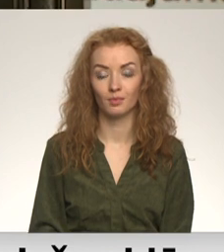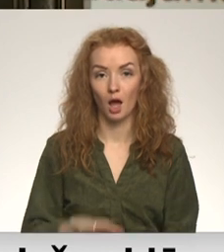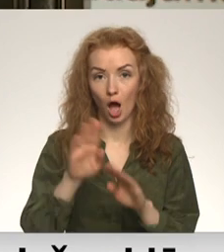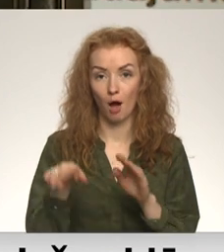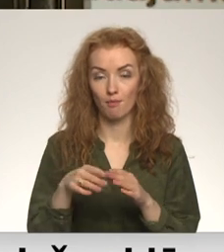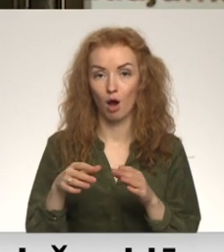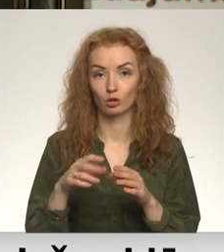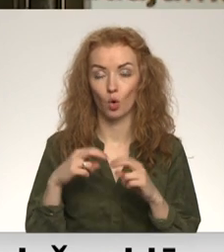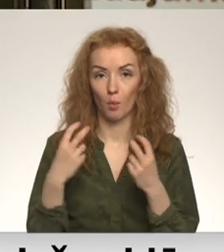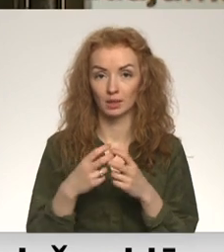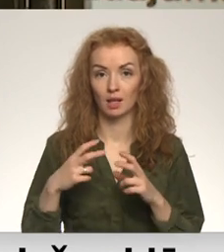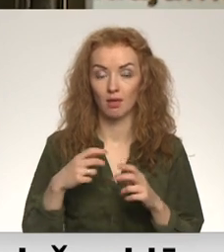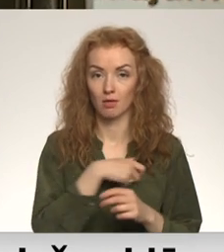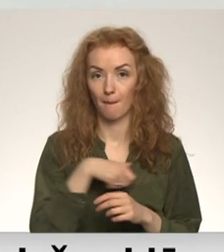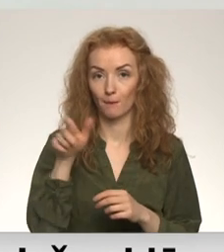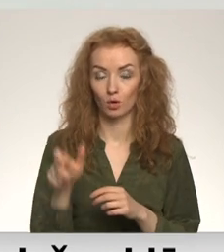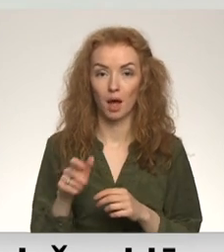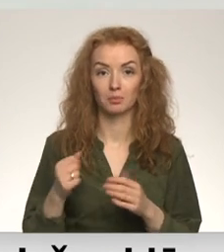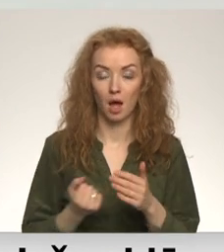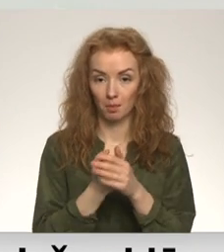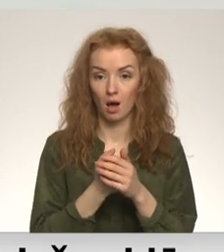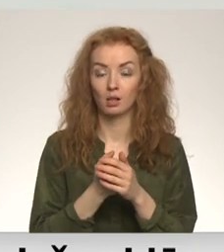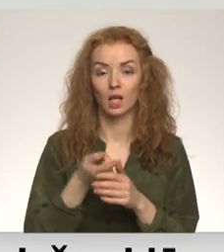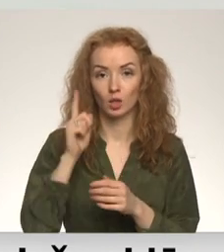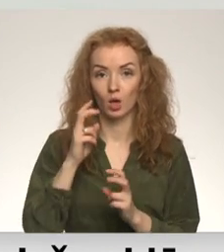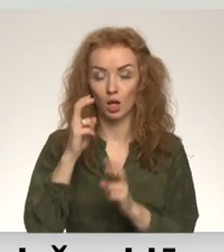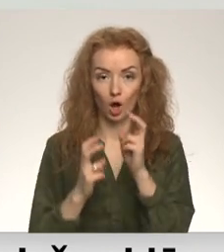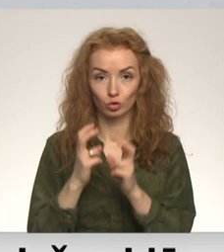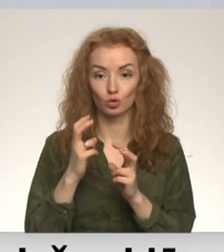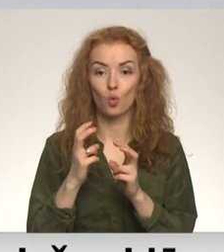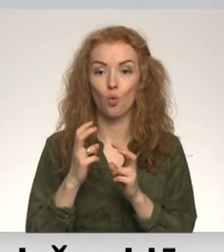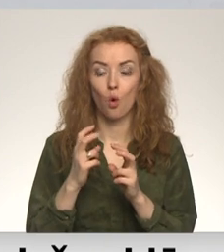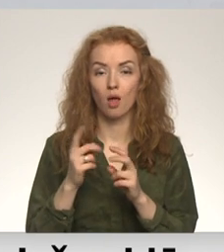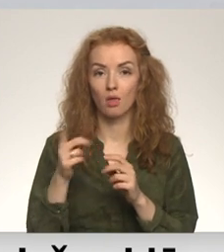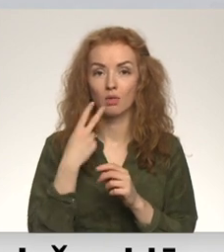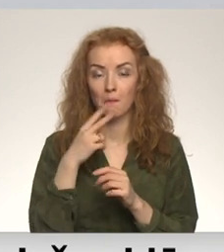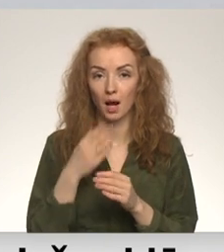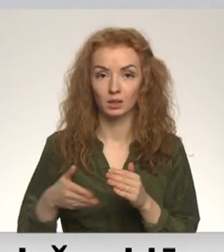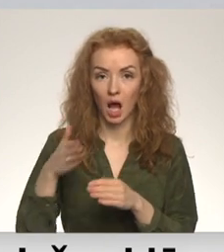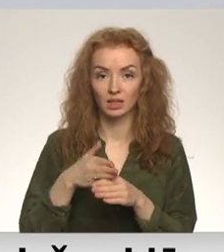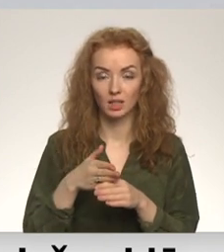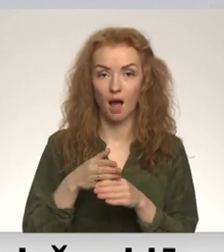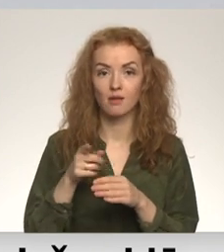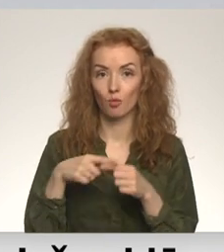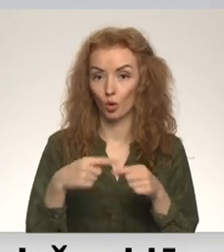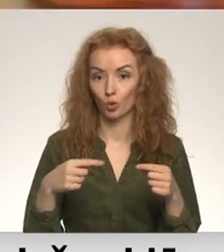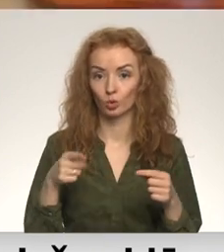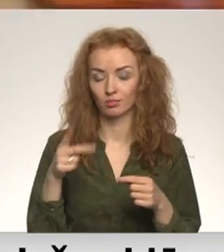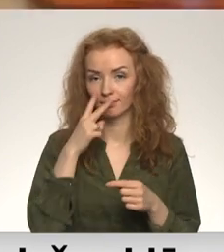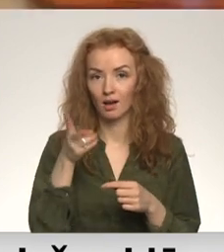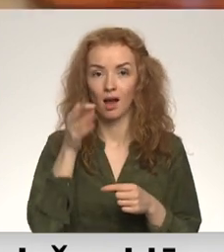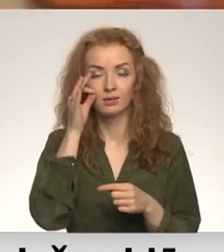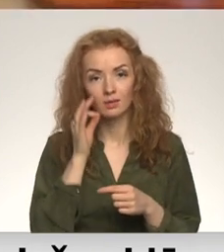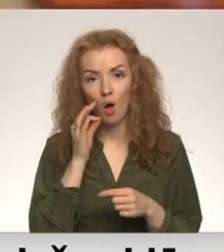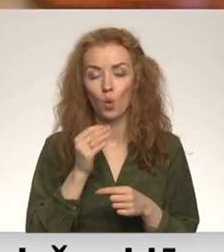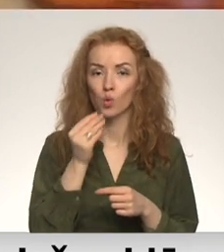Apakškomisijas deputāti šodien atbalstīja priekšlikumu aizliegt ražot un laist tirgū tabakas aizstājēju produktus, kuri vizuāli atgādina saldumus,